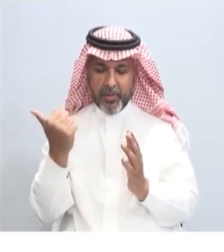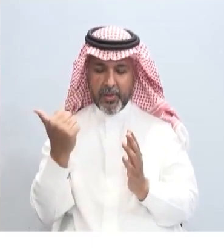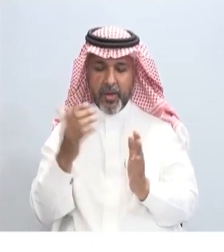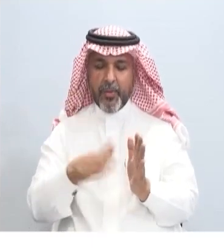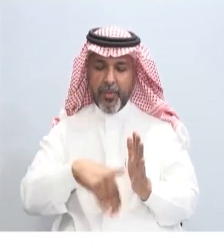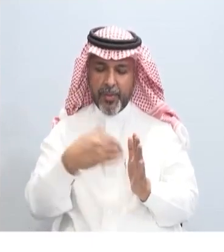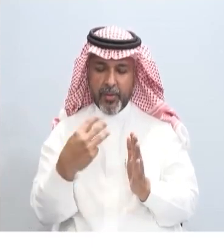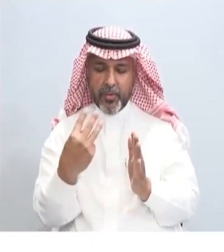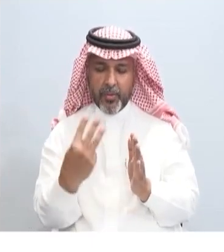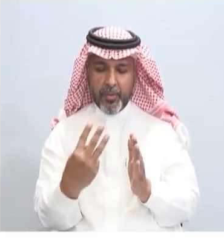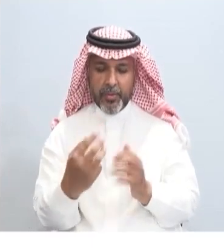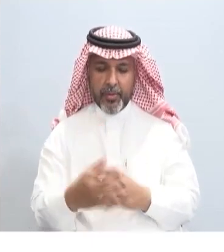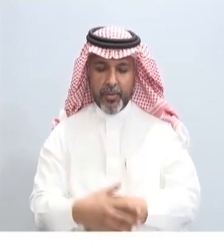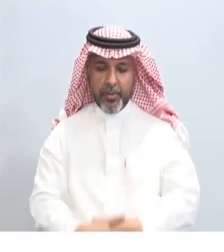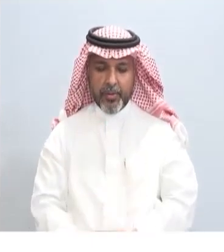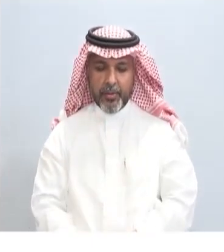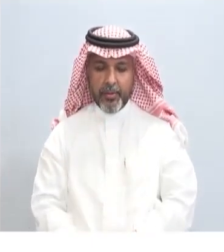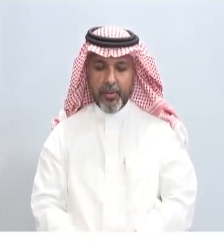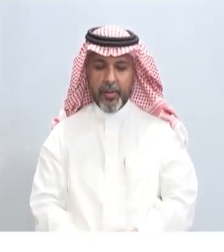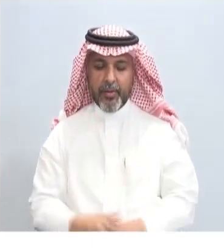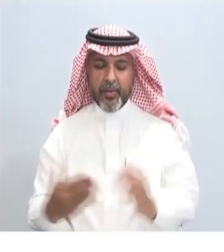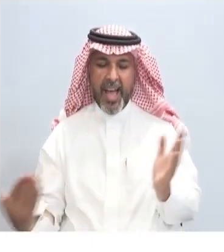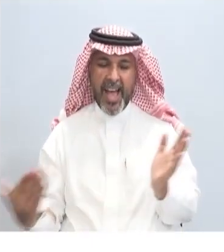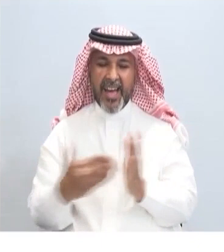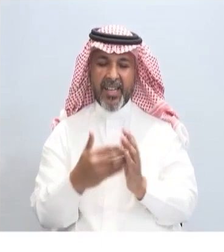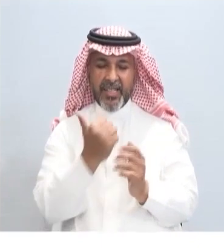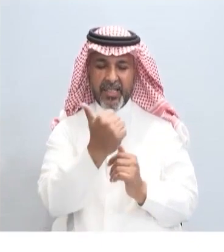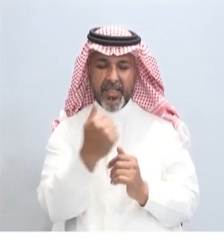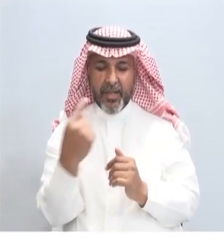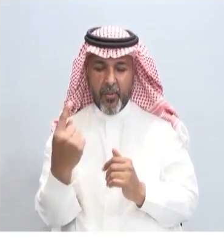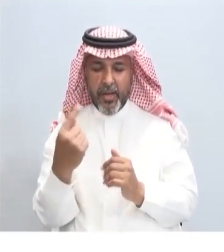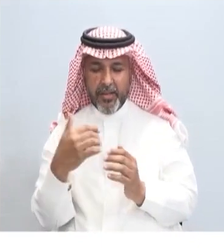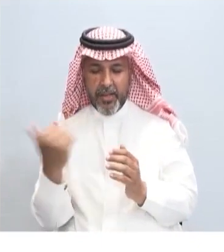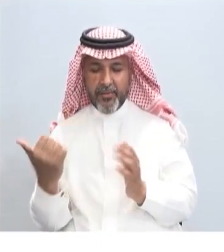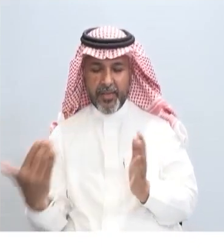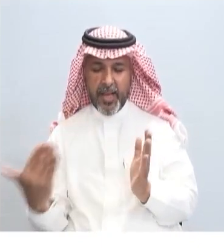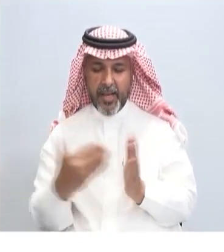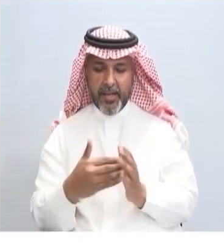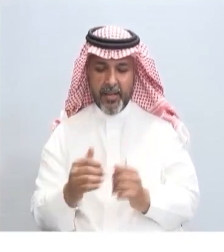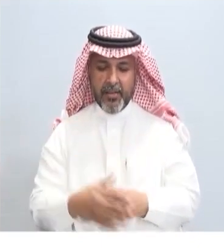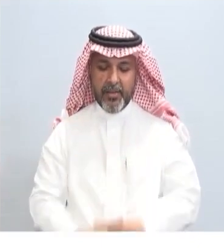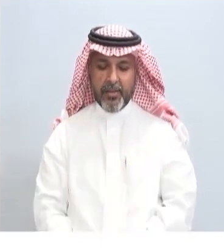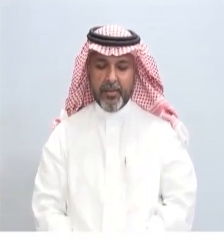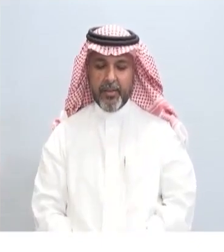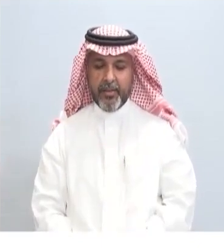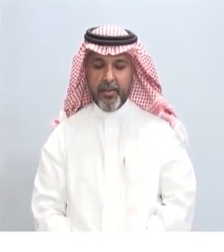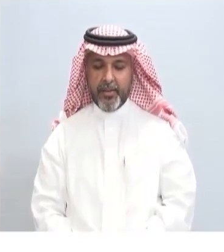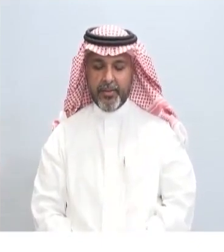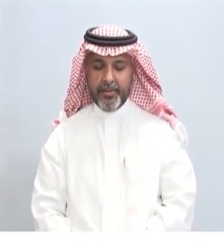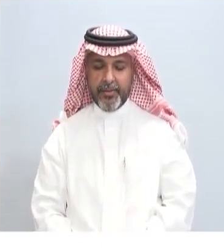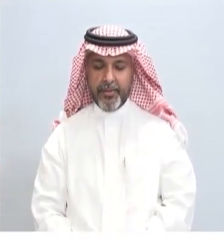6 وواحد 6 ووا 6 وث وهكذا حتى 6